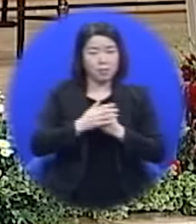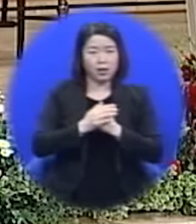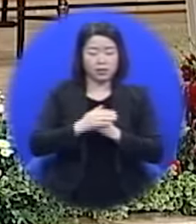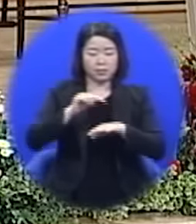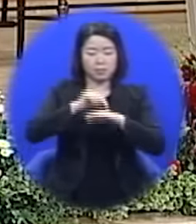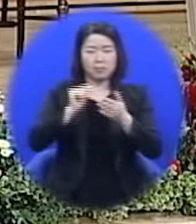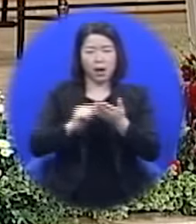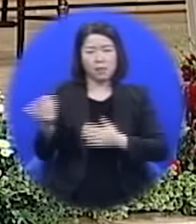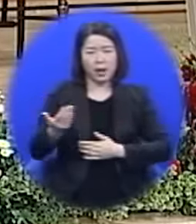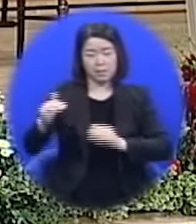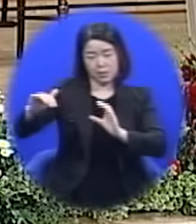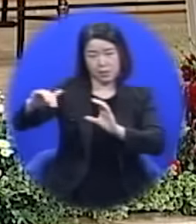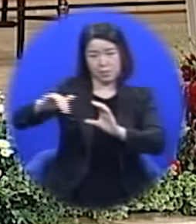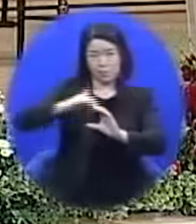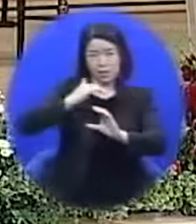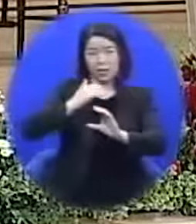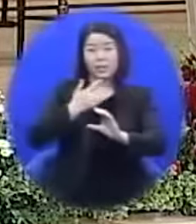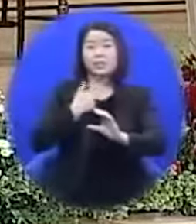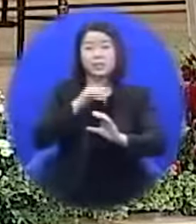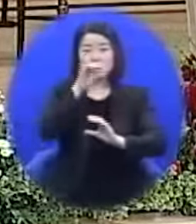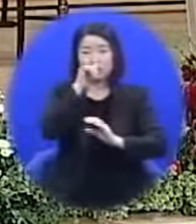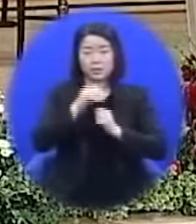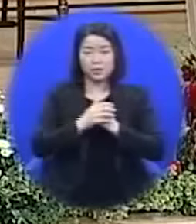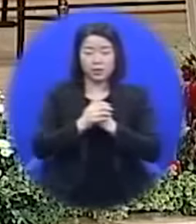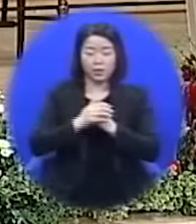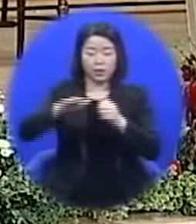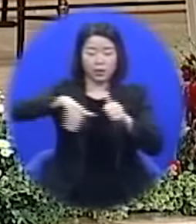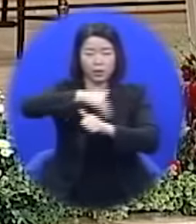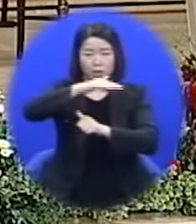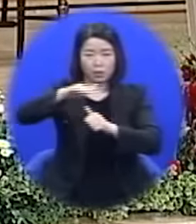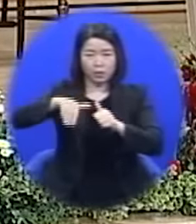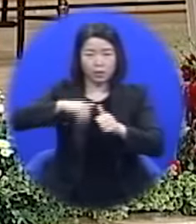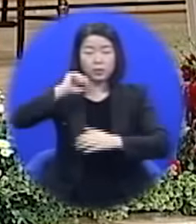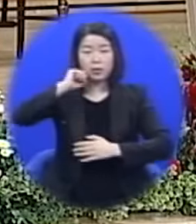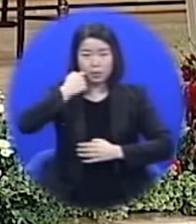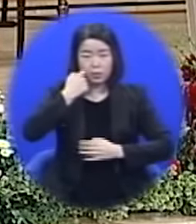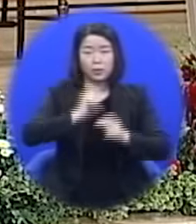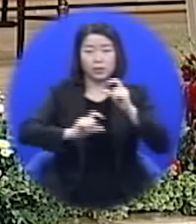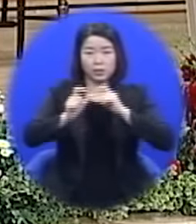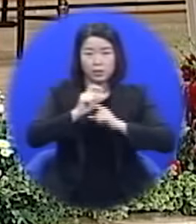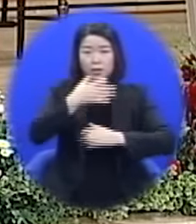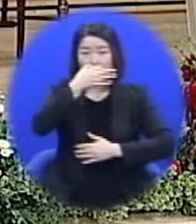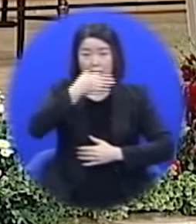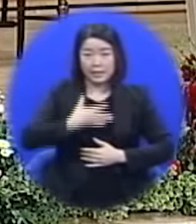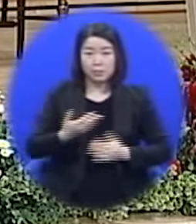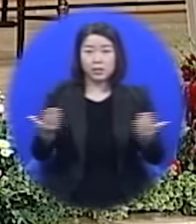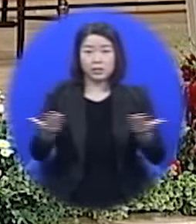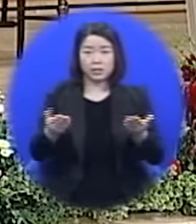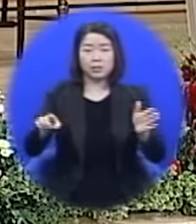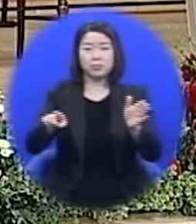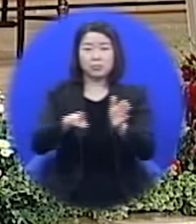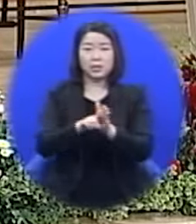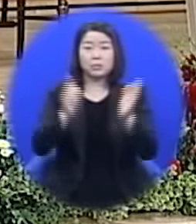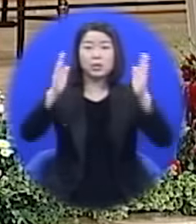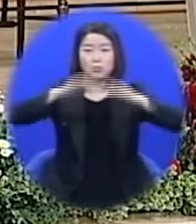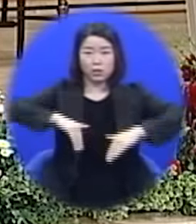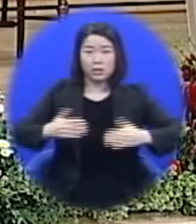메일을 하나 받았습니다. 형편도 어렵지만 더 힘든 일은 믿음이 무너진